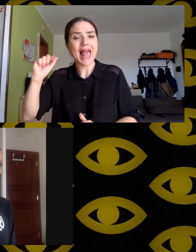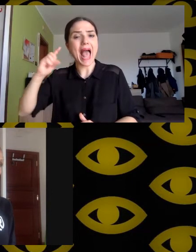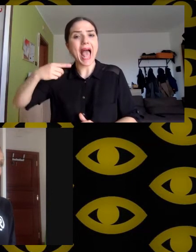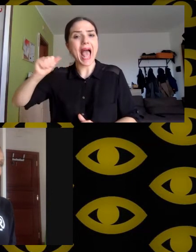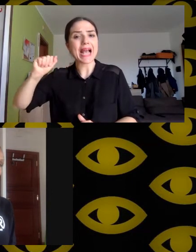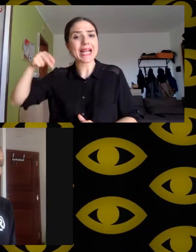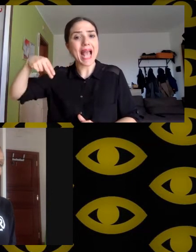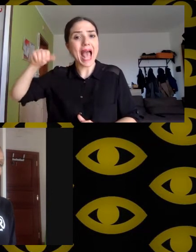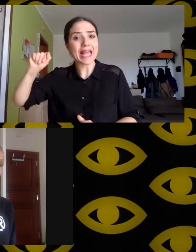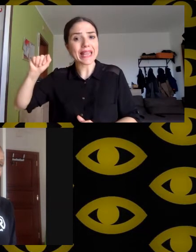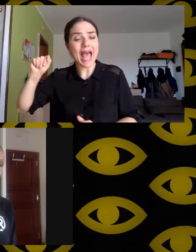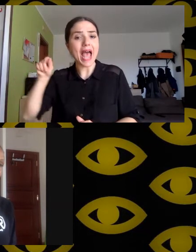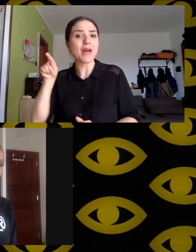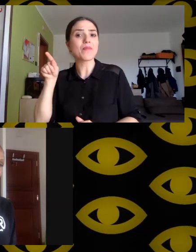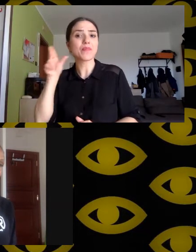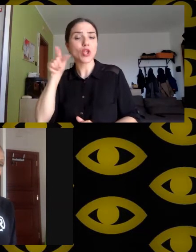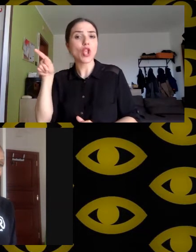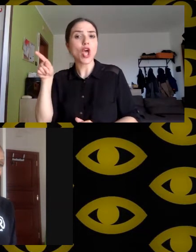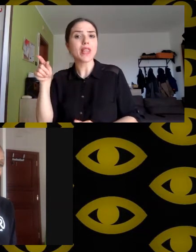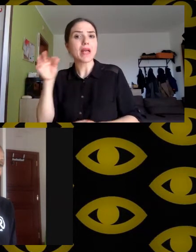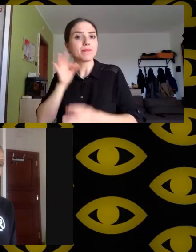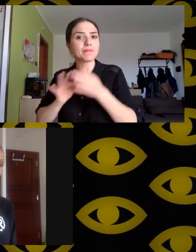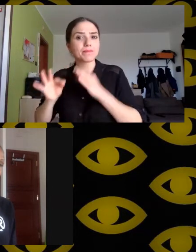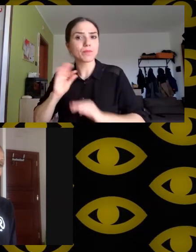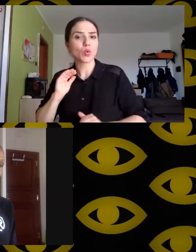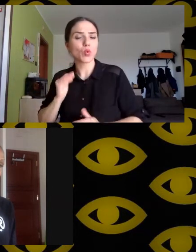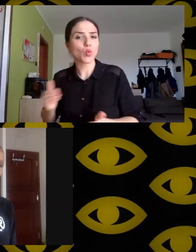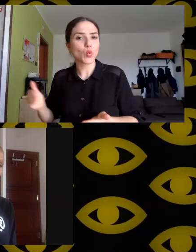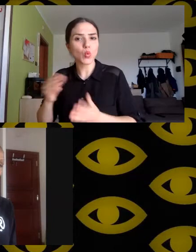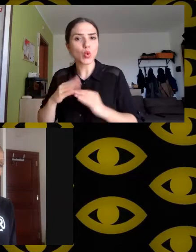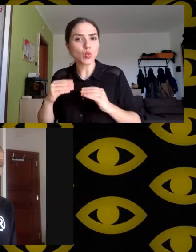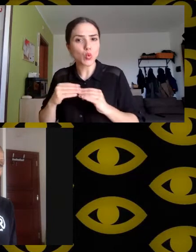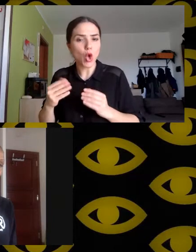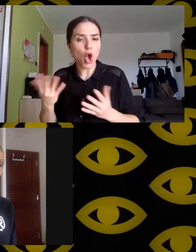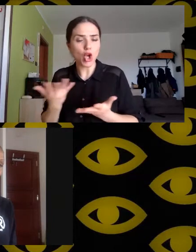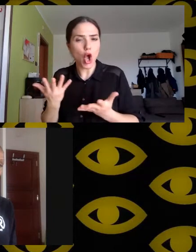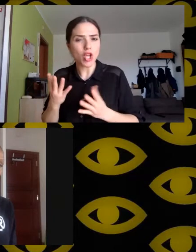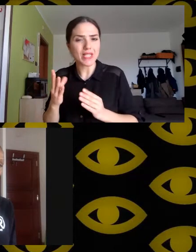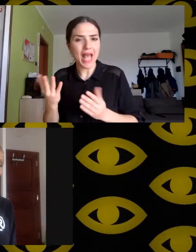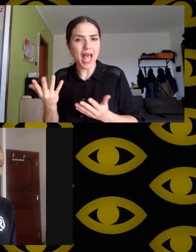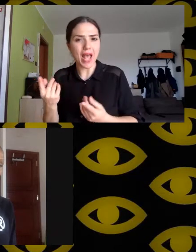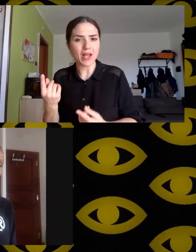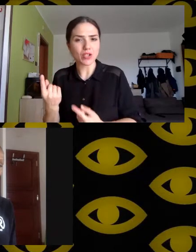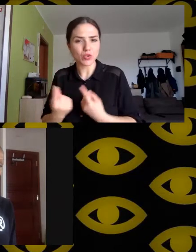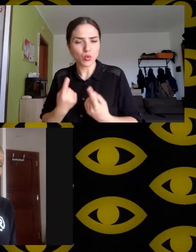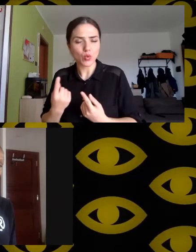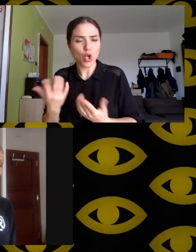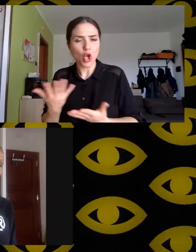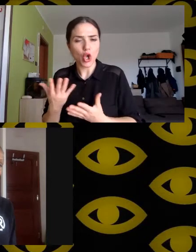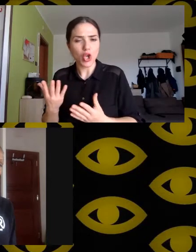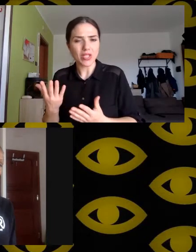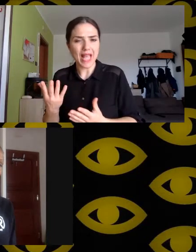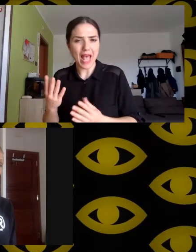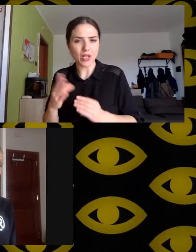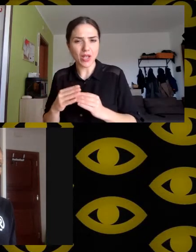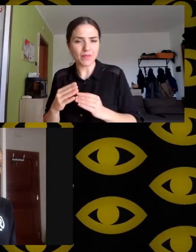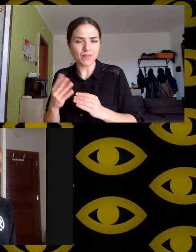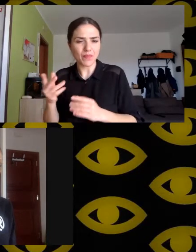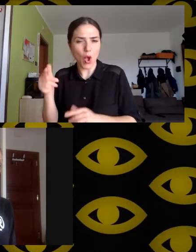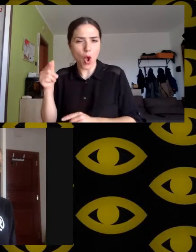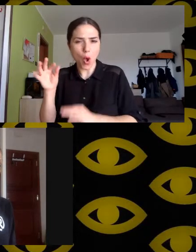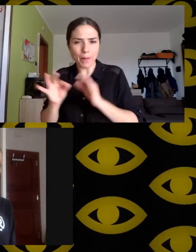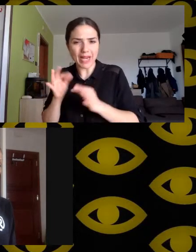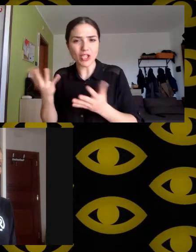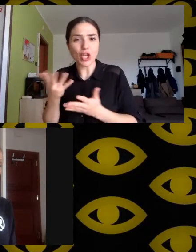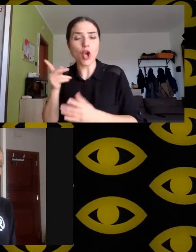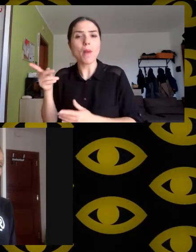spiegarmi tutto quello che accadeva, mi ha accompagnato in questo viaggio e ancora oggi è rimasta una mia amica e mi aiuta a fare